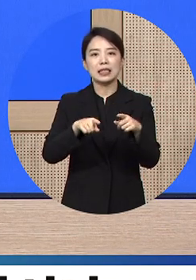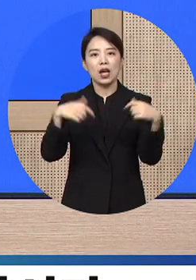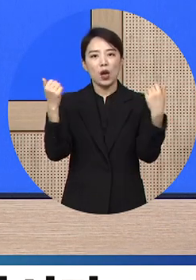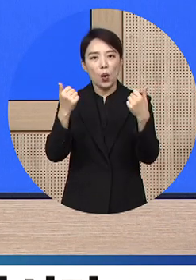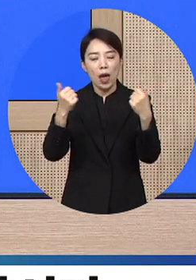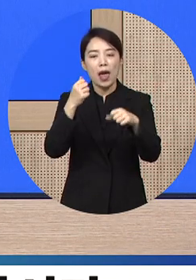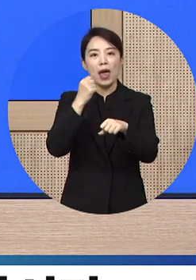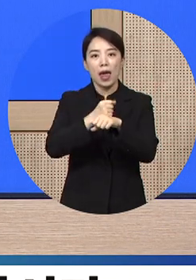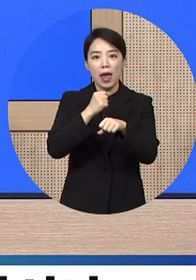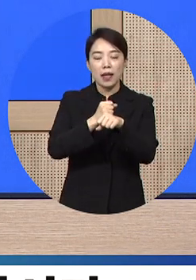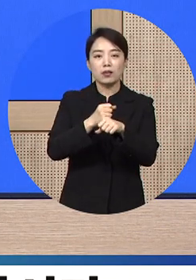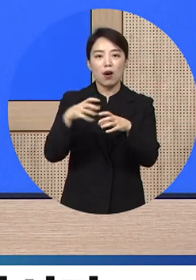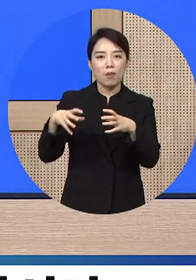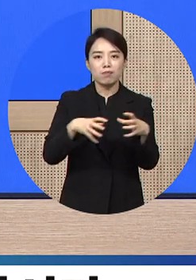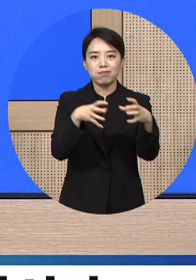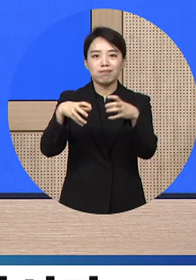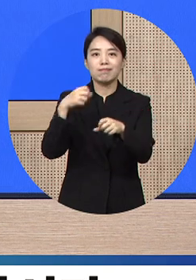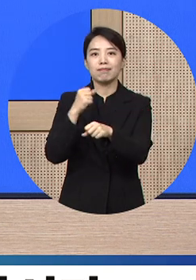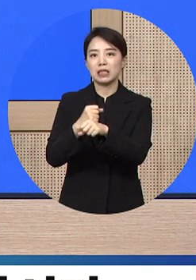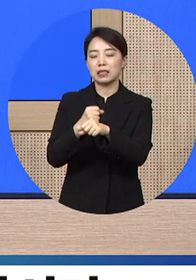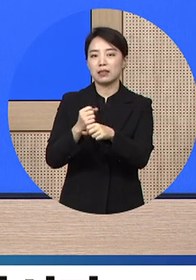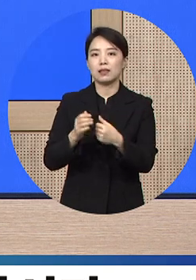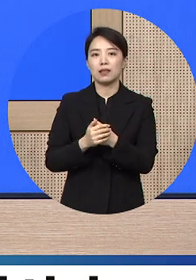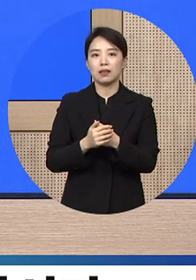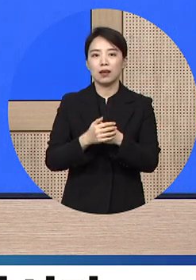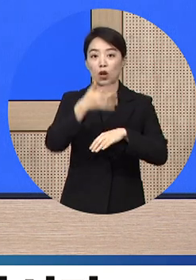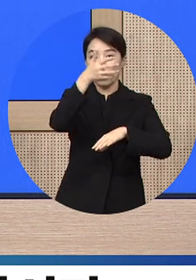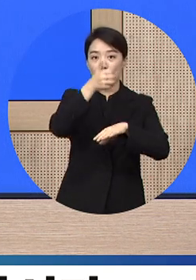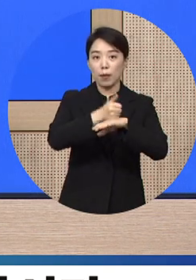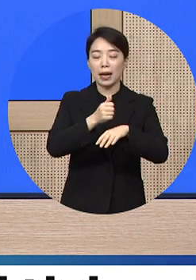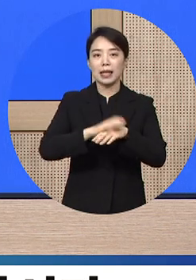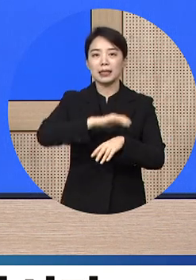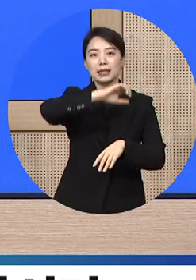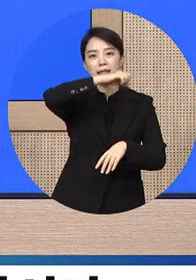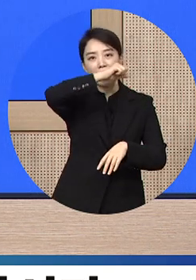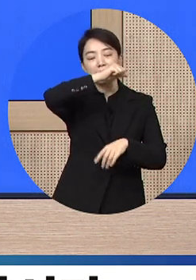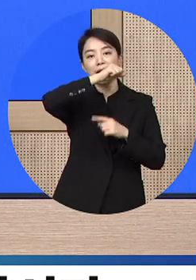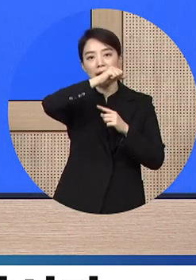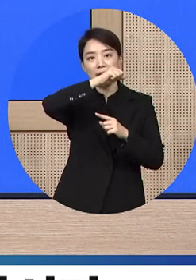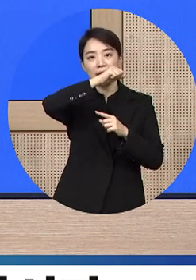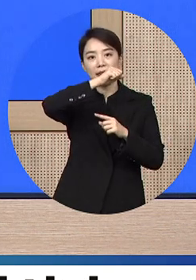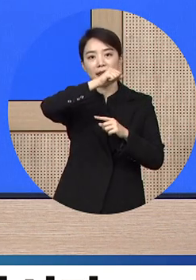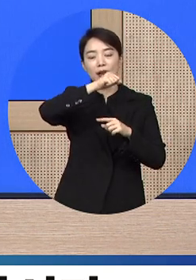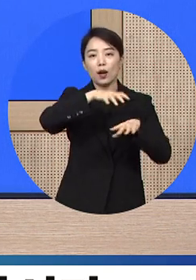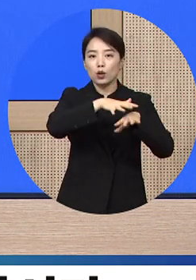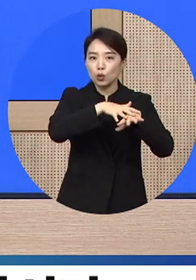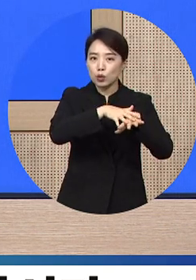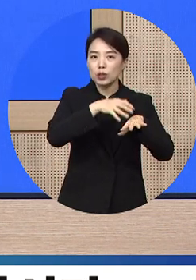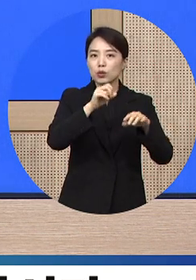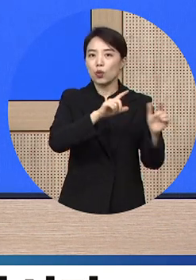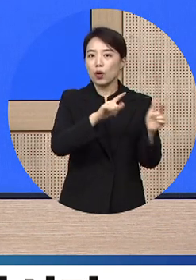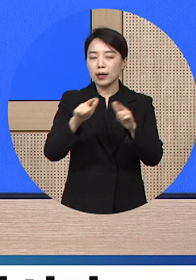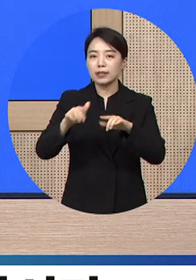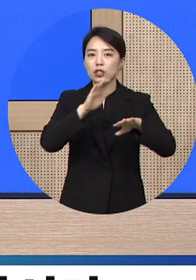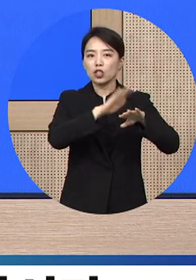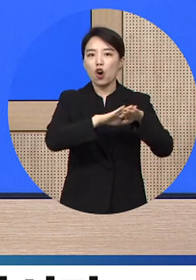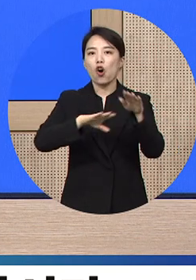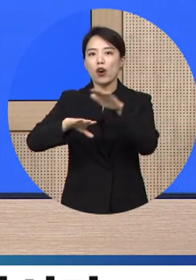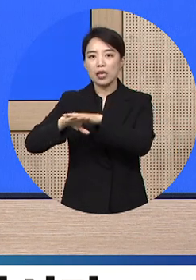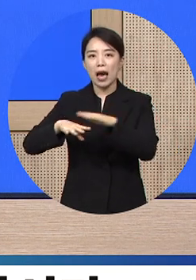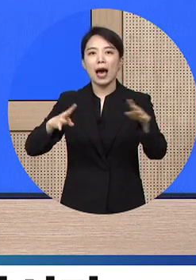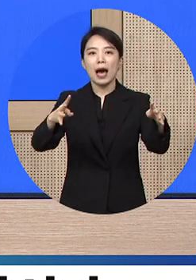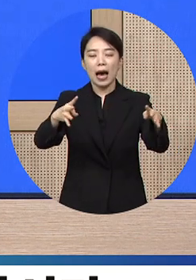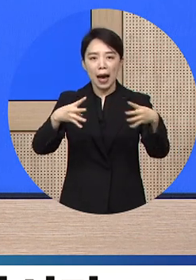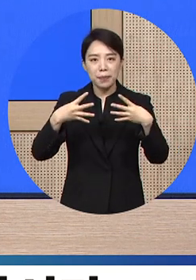협의체를 만들었고 지난 연말에는 예산 조직 그 밖에 여러 가지 것들을 여야 합의로 처리한